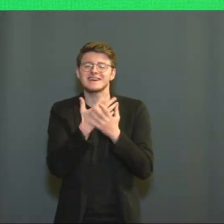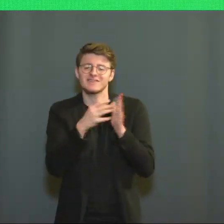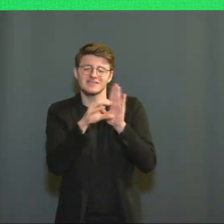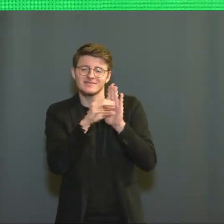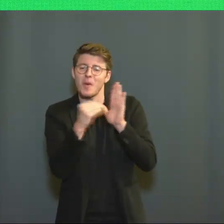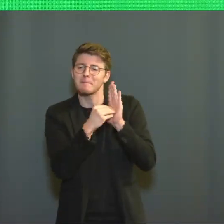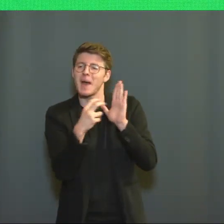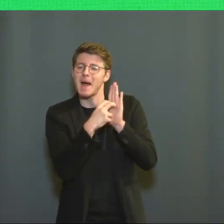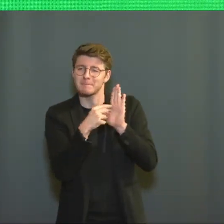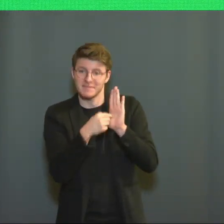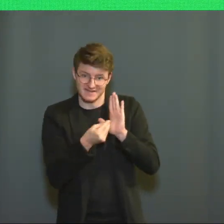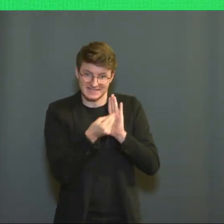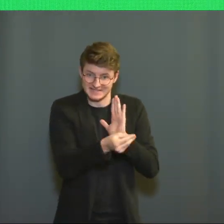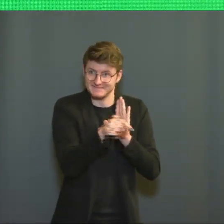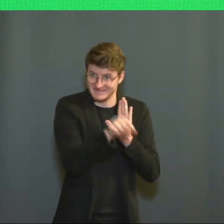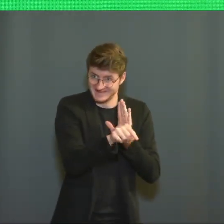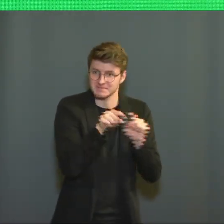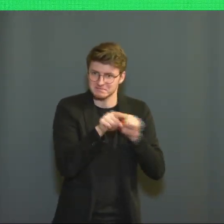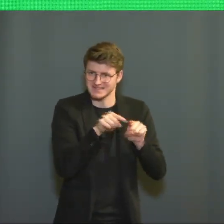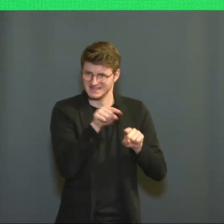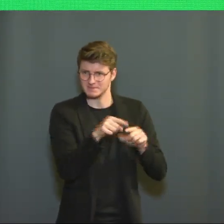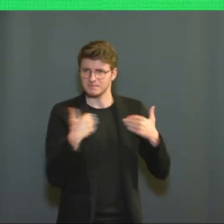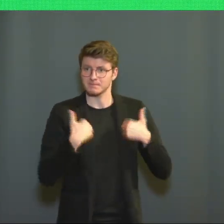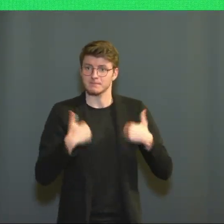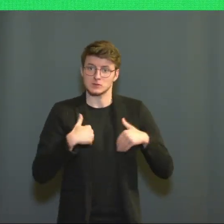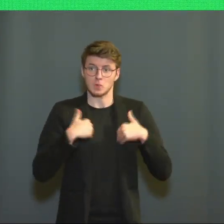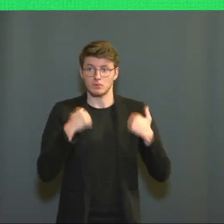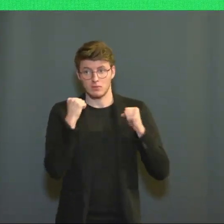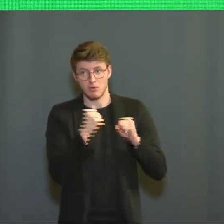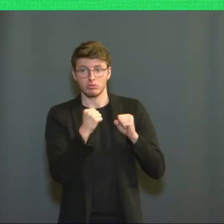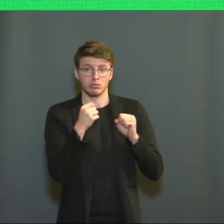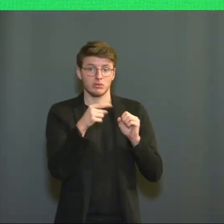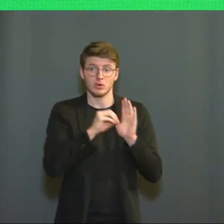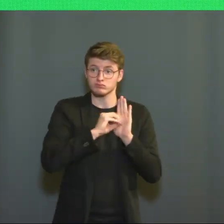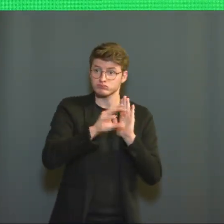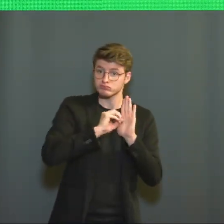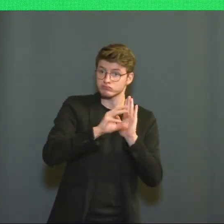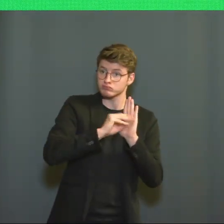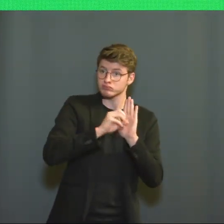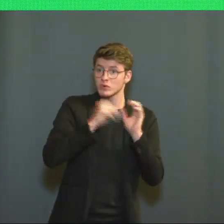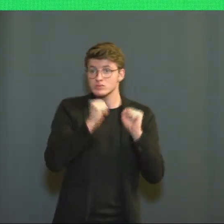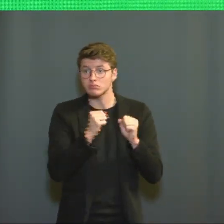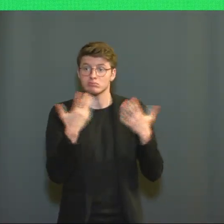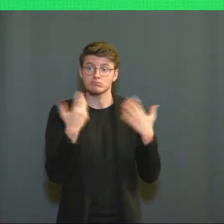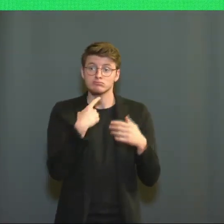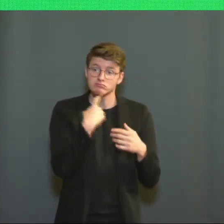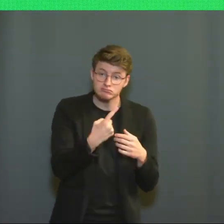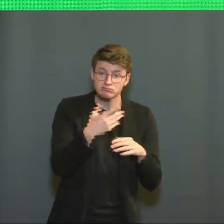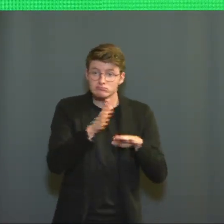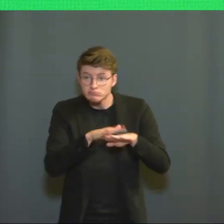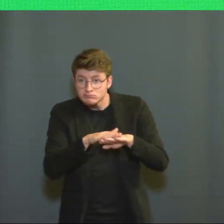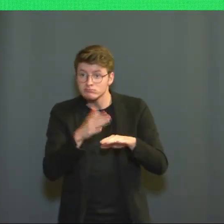de gebruiker van de app ook de informatie terug kan opladen of zijn test positief of negatief is. Maar dat zijn dus heel